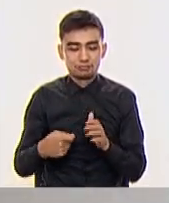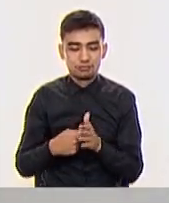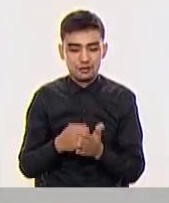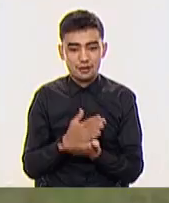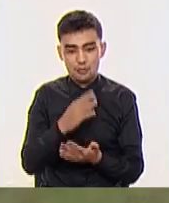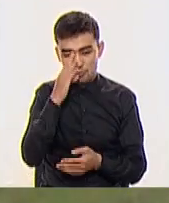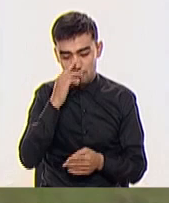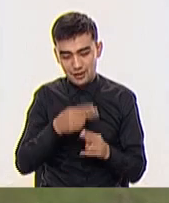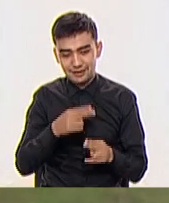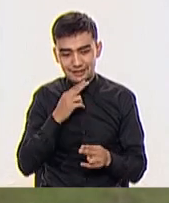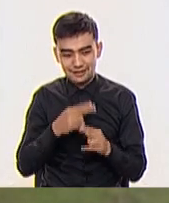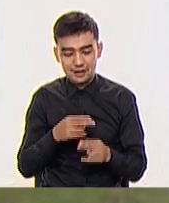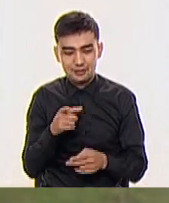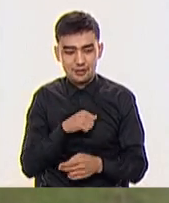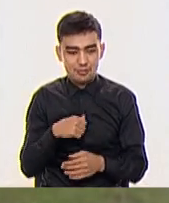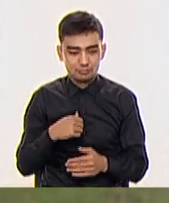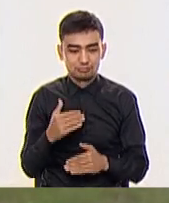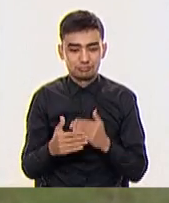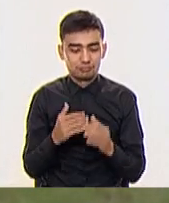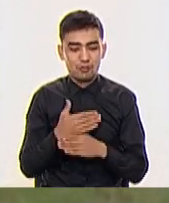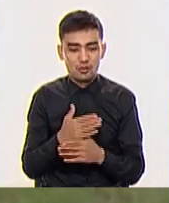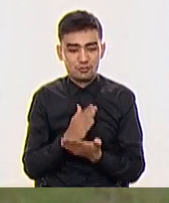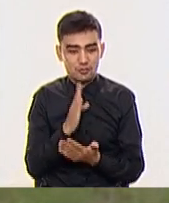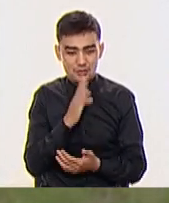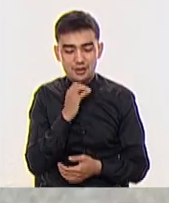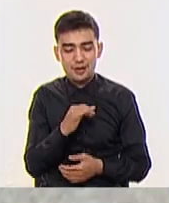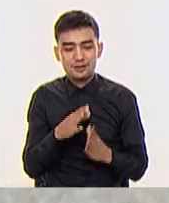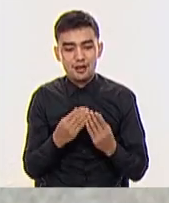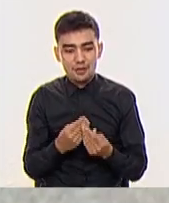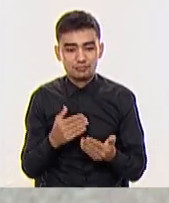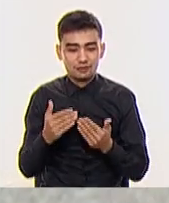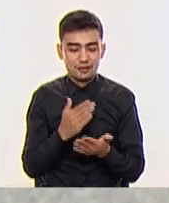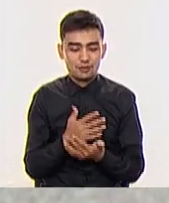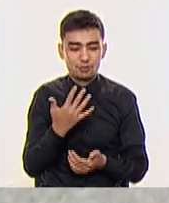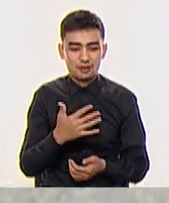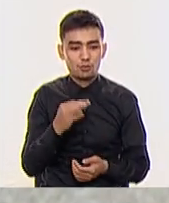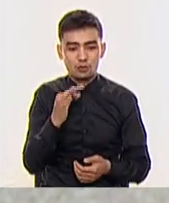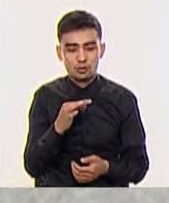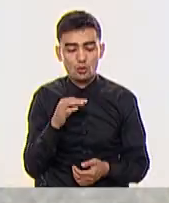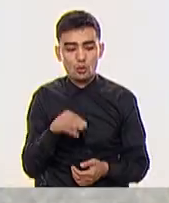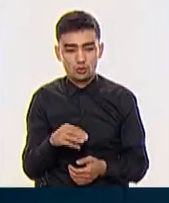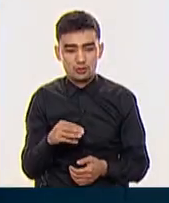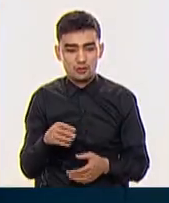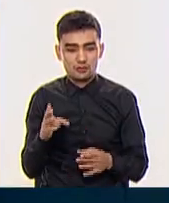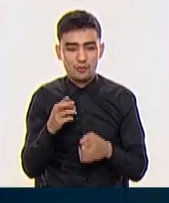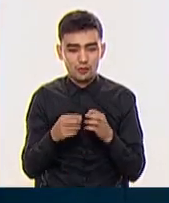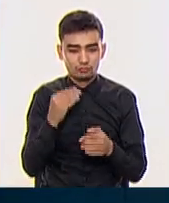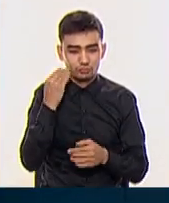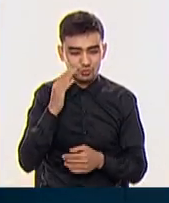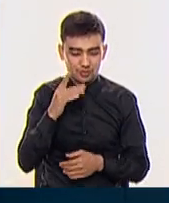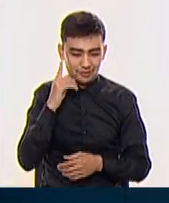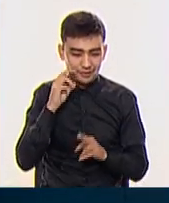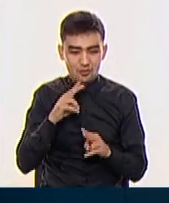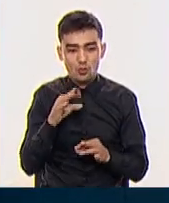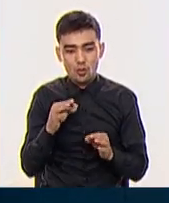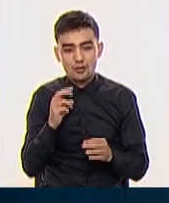брату и сестру она поднимает сама. Но врачи уверяют, что от отношений в семье зависит едва ли не 50% успеха всей операции. Что же касается